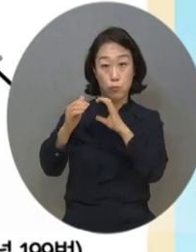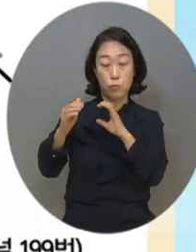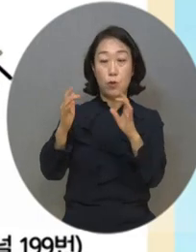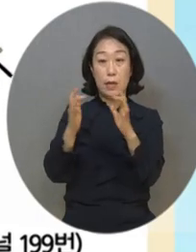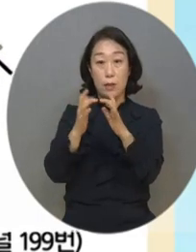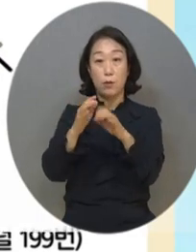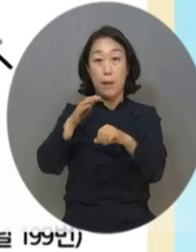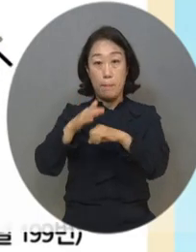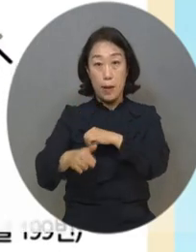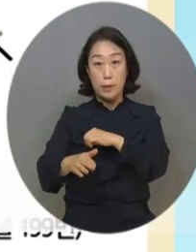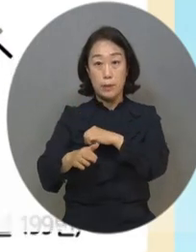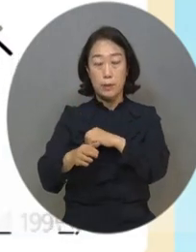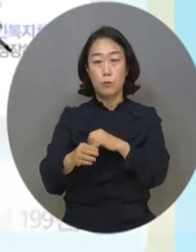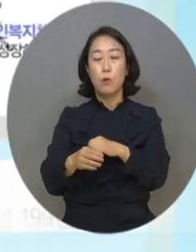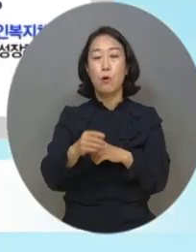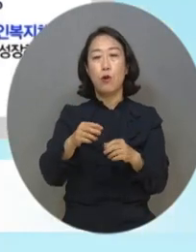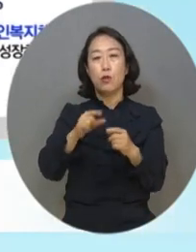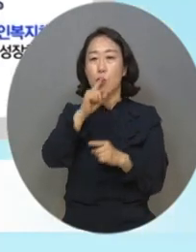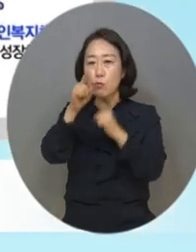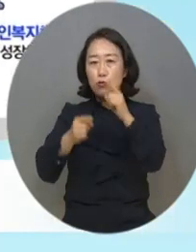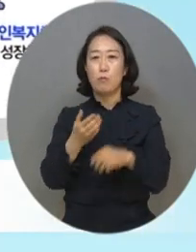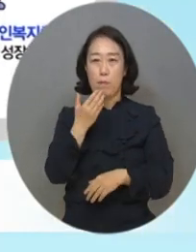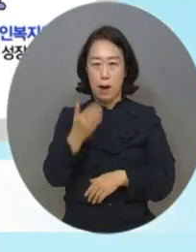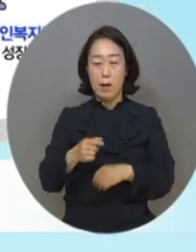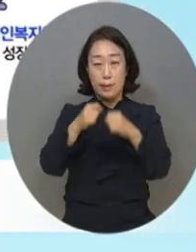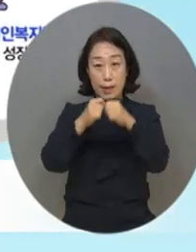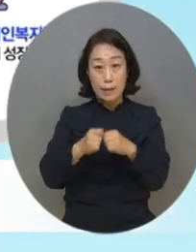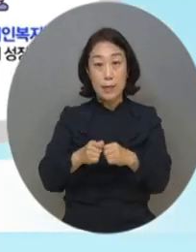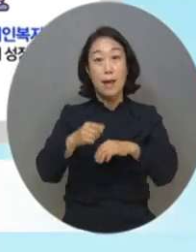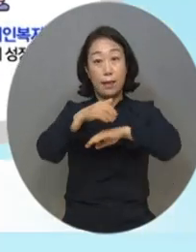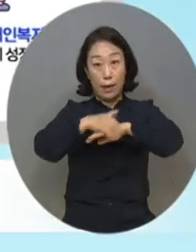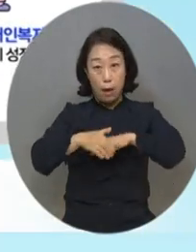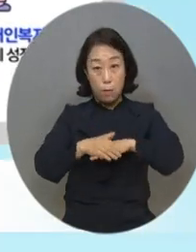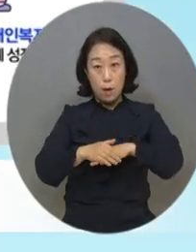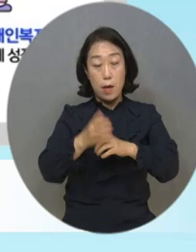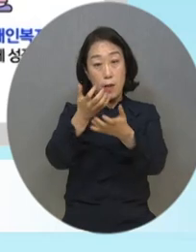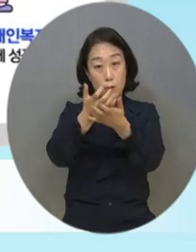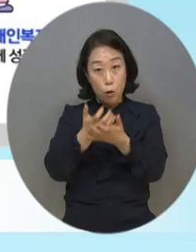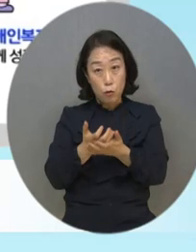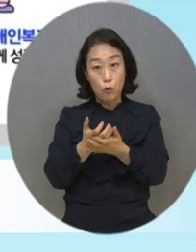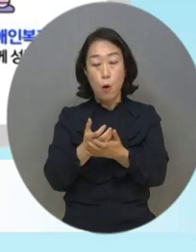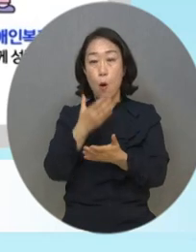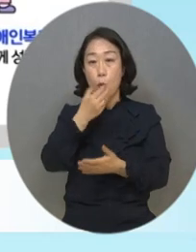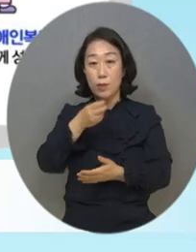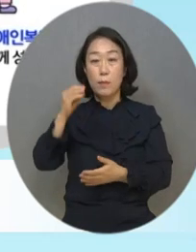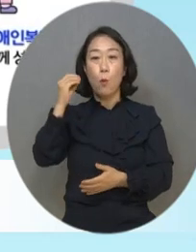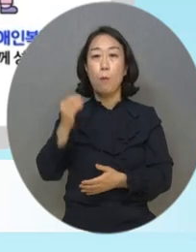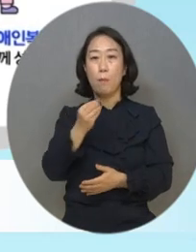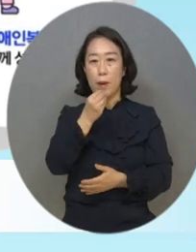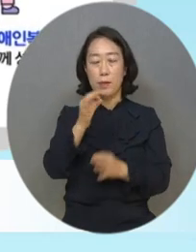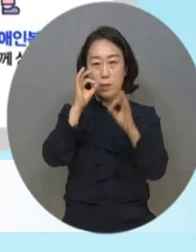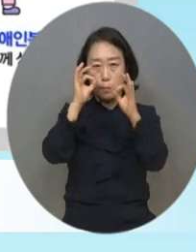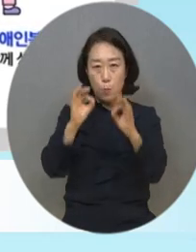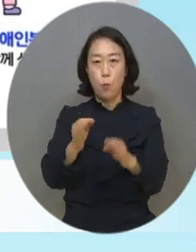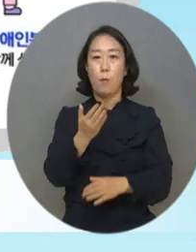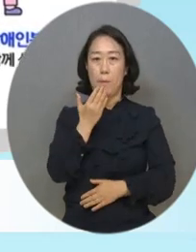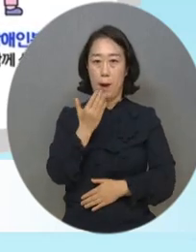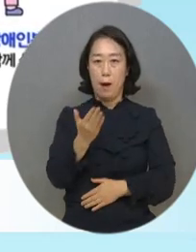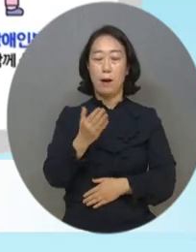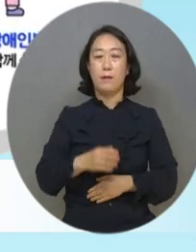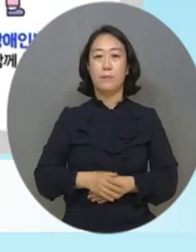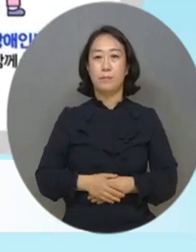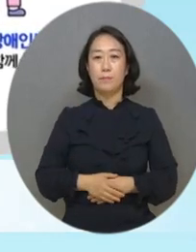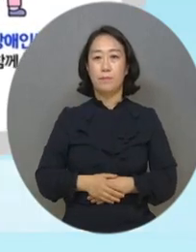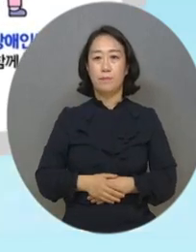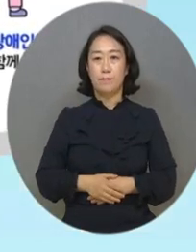온라인 접수 방식으로 진행됩니다 자세한 교육 일정과 지연서 양식은 복지tv 누리집에서 확인할 수 있습니다